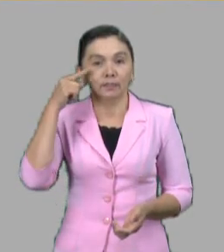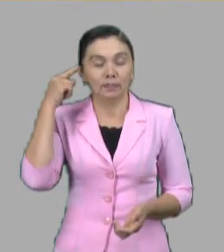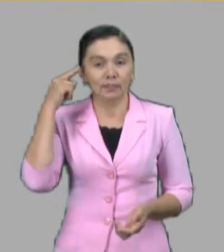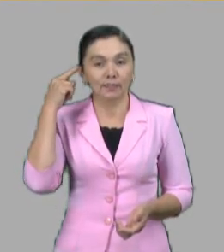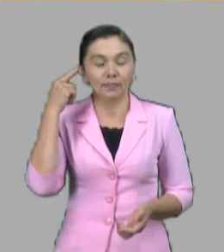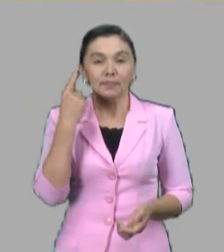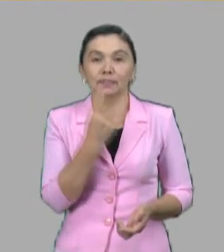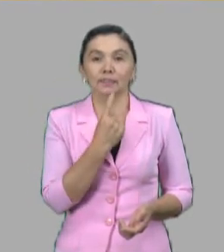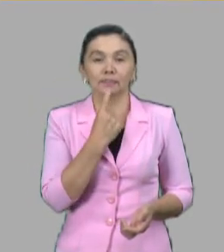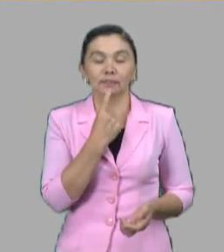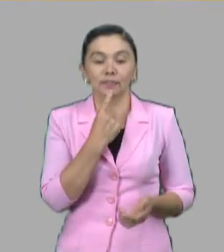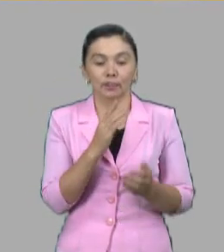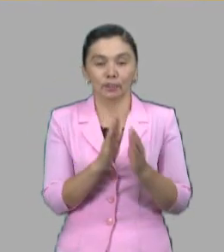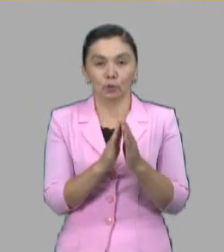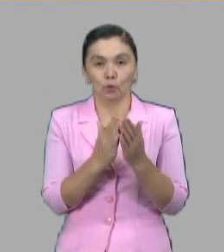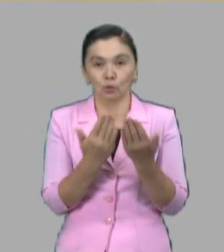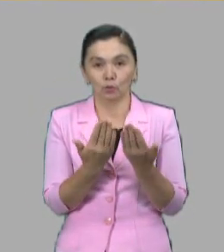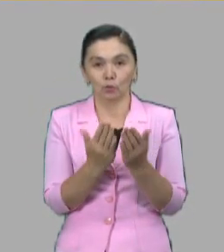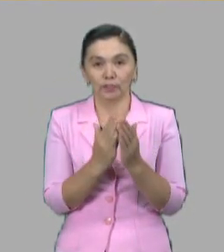кыргыз тили окуу китеби,